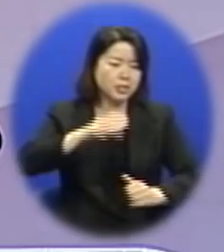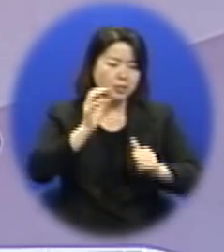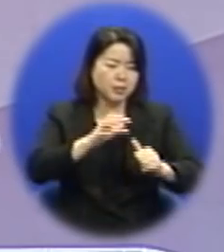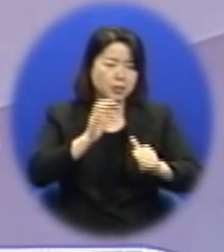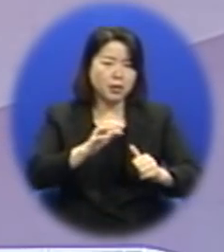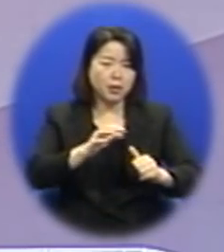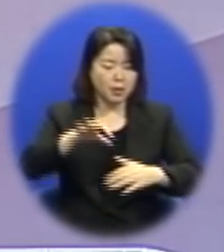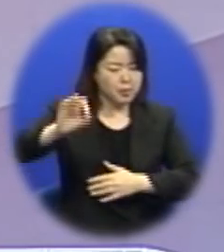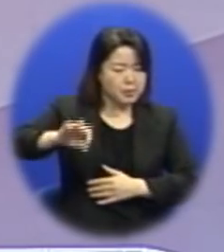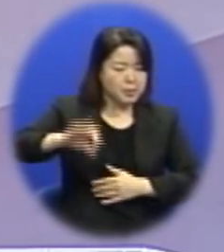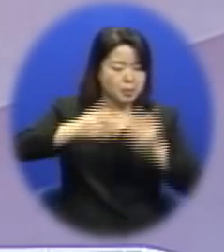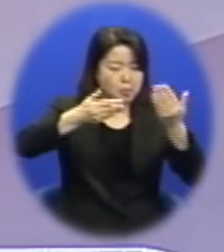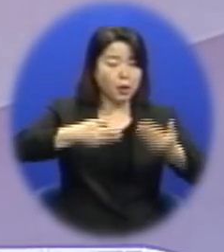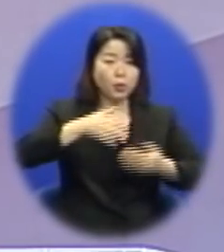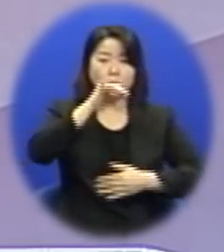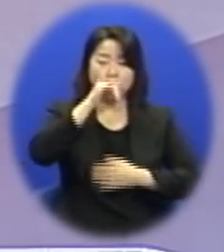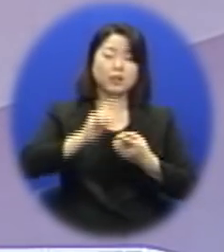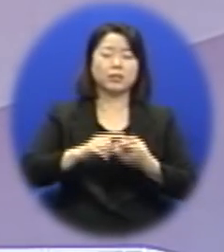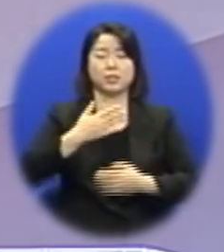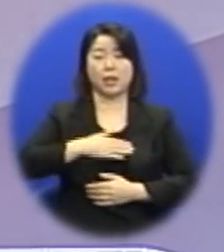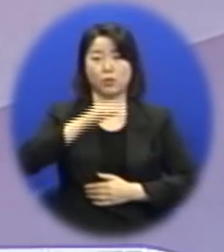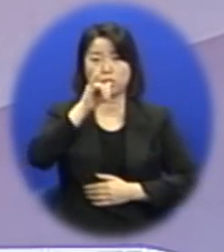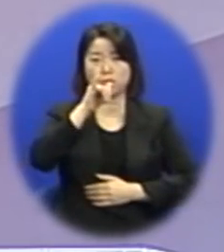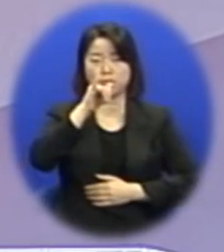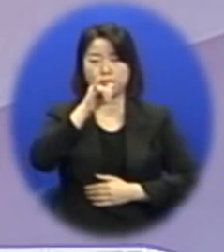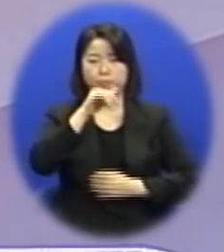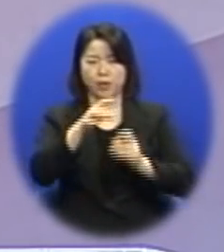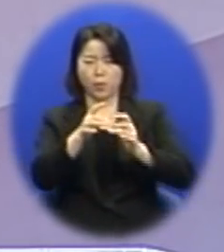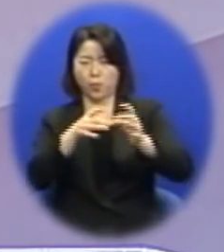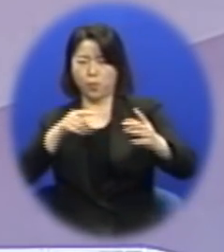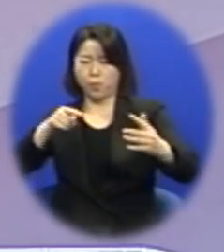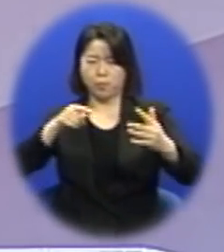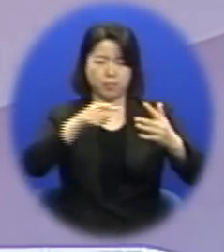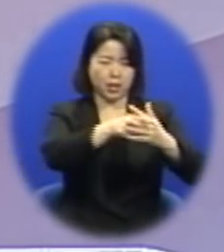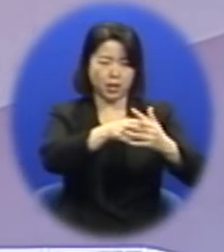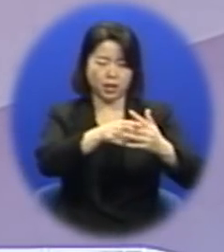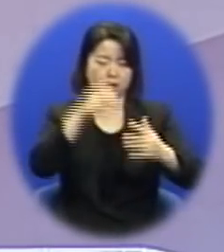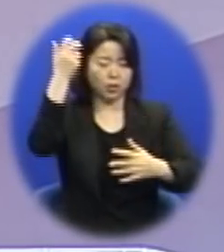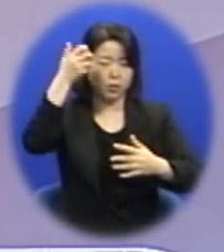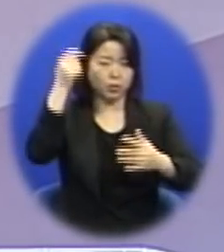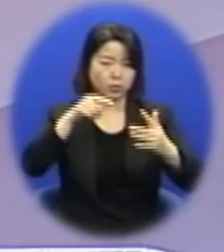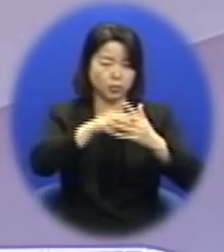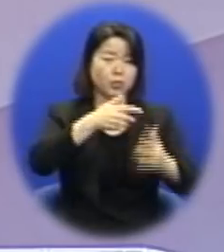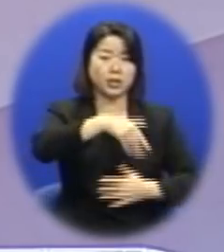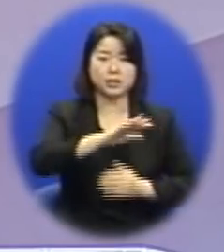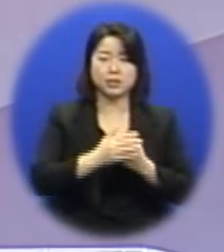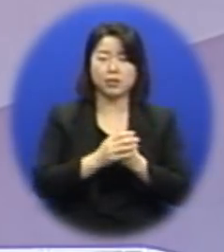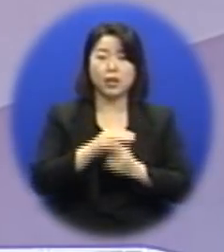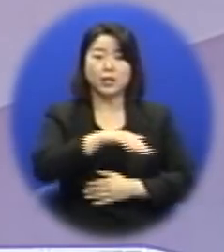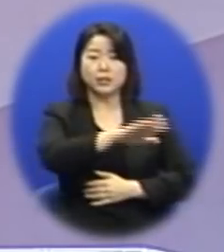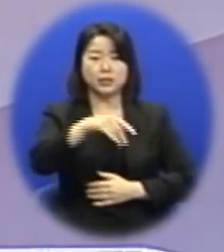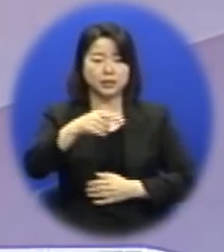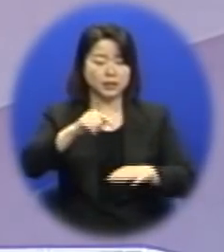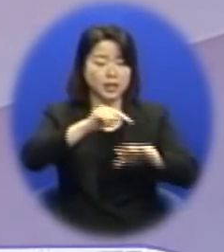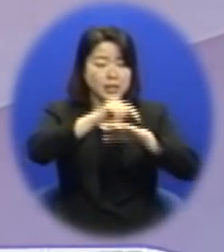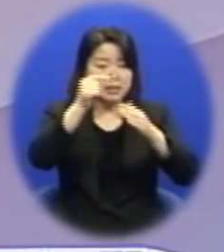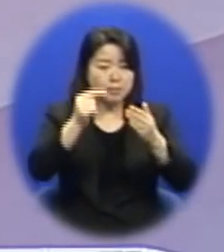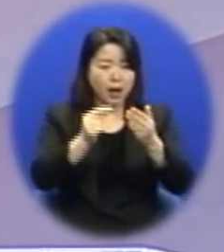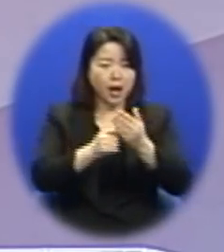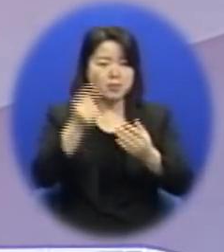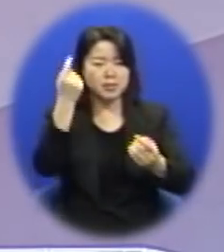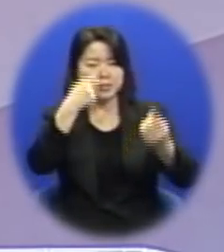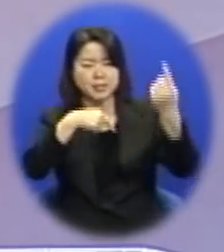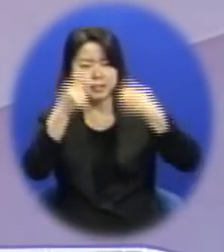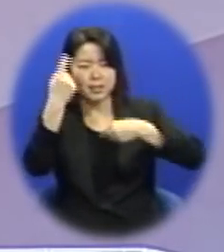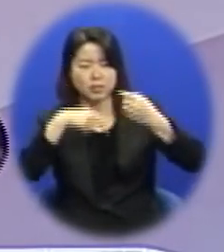있다는 걸 알고 있다 화살이 한국민족의 영혼을 뚫고 들어갔다 그들의 심을 갈기갈기었다